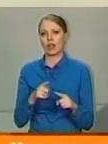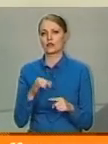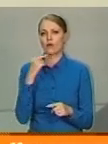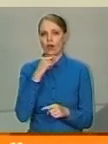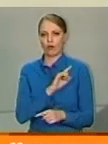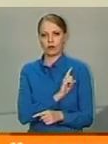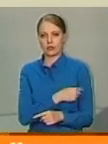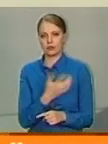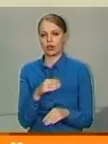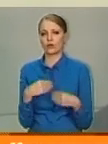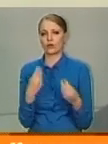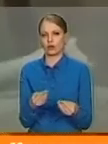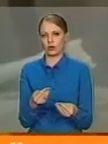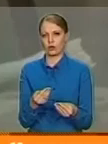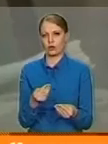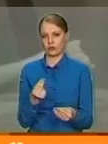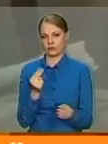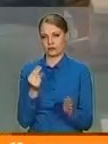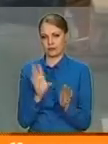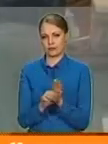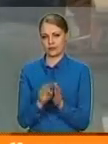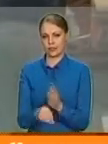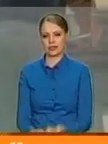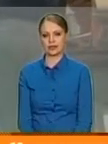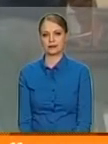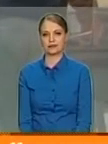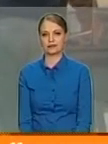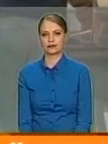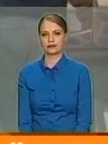сильна, да, яка дає країні гроші. Ірина Васюра, Олександр Таран, програма «Вікна», СТБ.